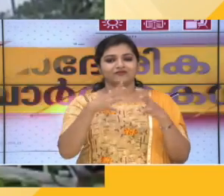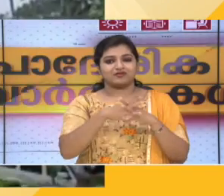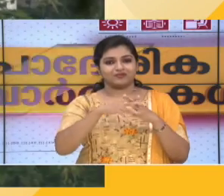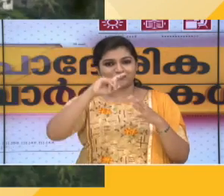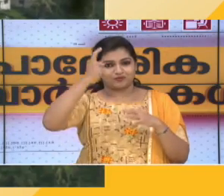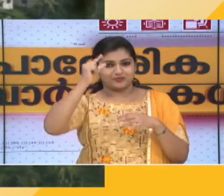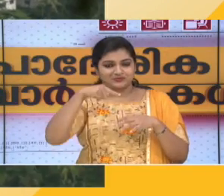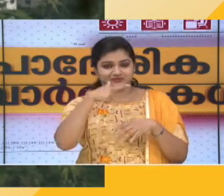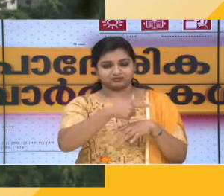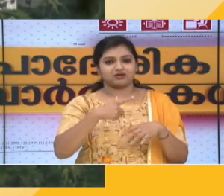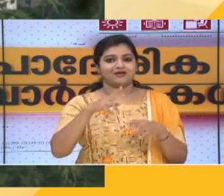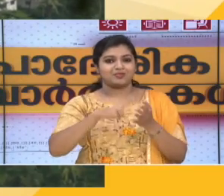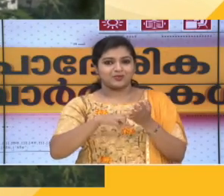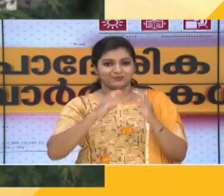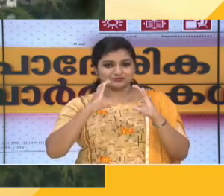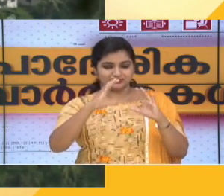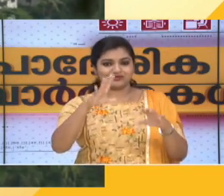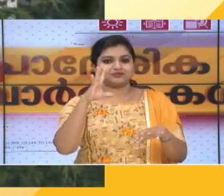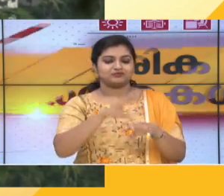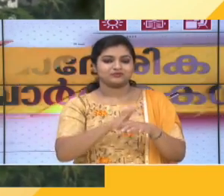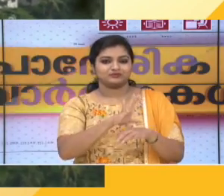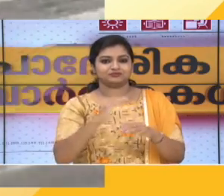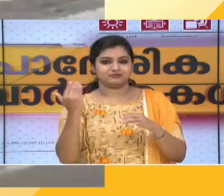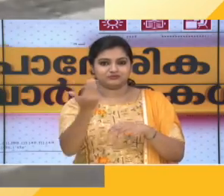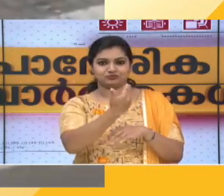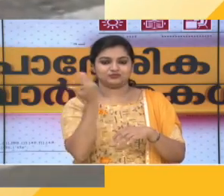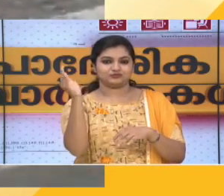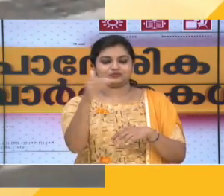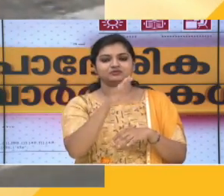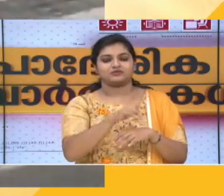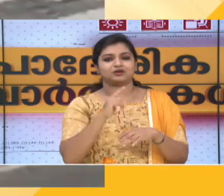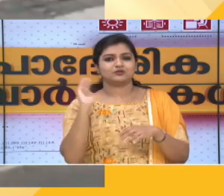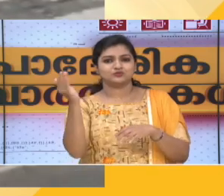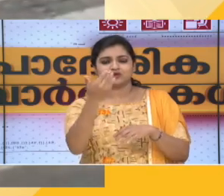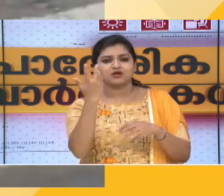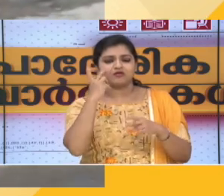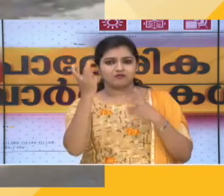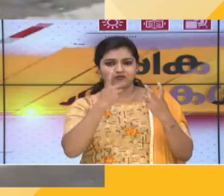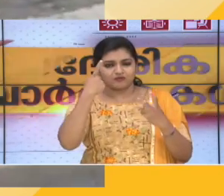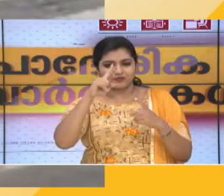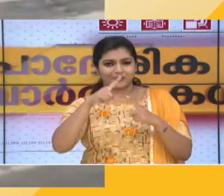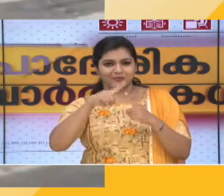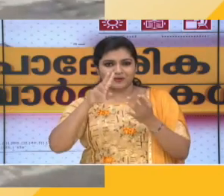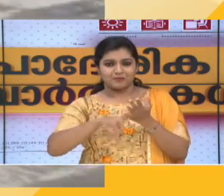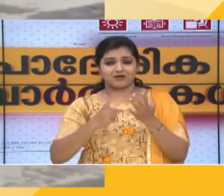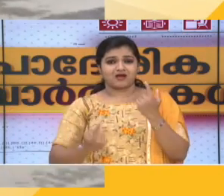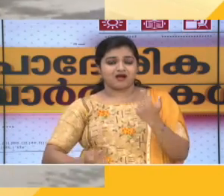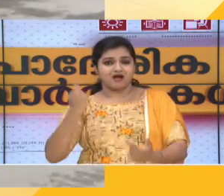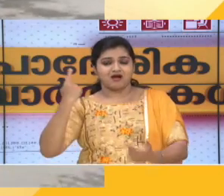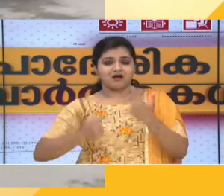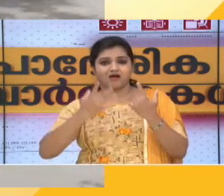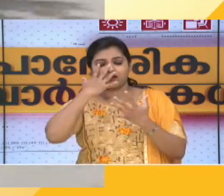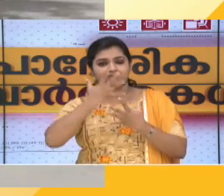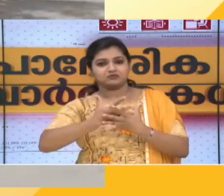ചുരം കണ്ടെത്തിയെന്നാണ് ചരിത്രം. ചുരം പാത തേടി യാത്ര പോയ വില്യം ക്യാമ്പലും സംഘവും തമിഴ്നാട്ടിലെ ഘോര വനാന്തരത്തിൽ